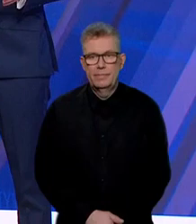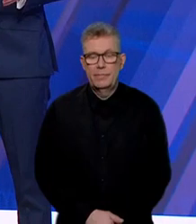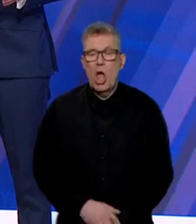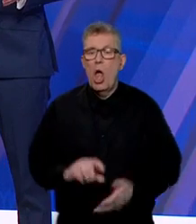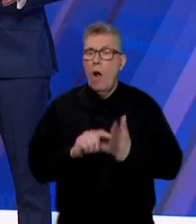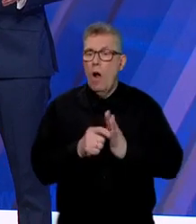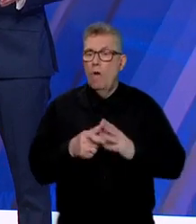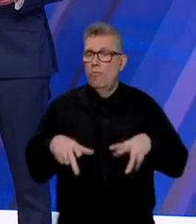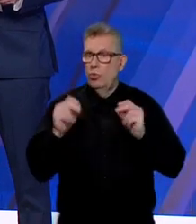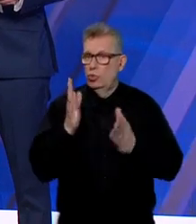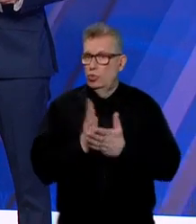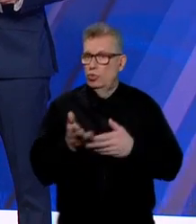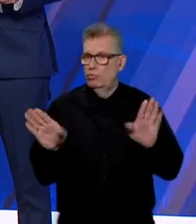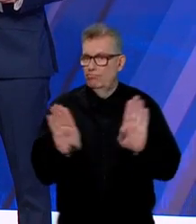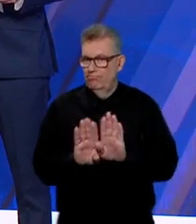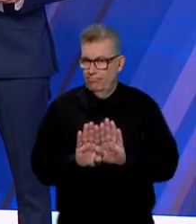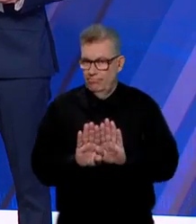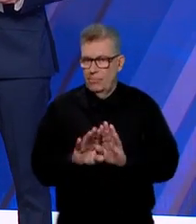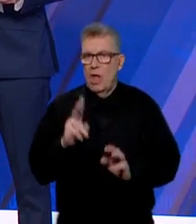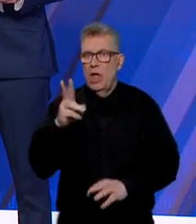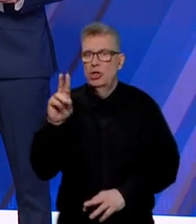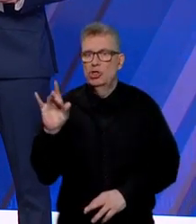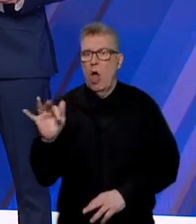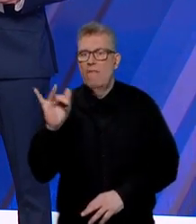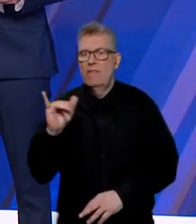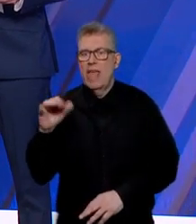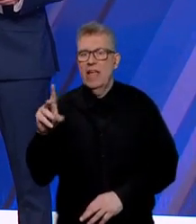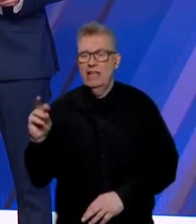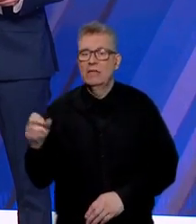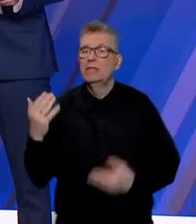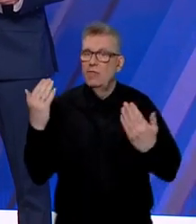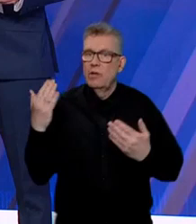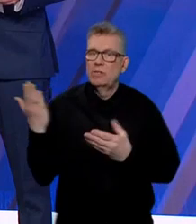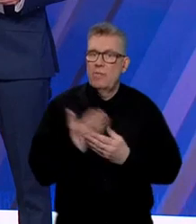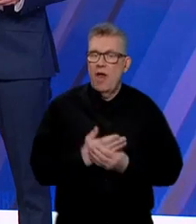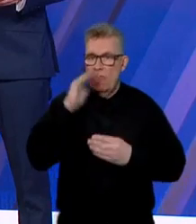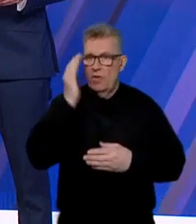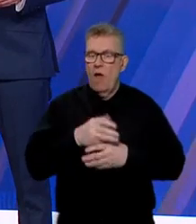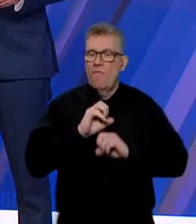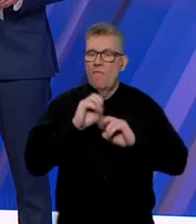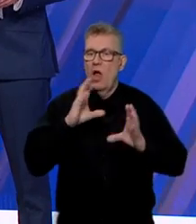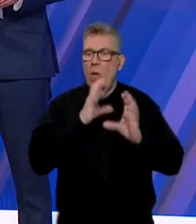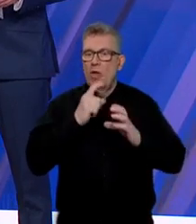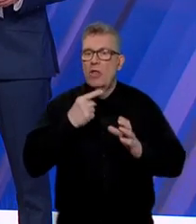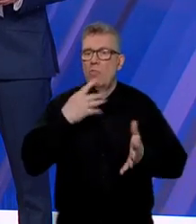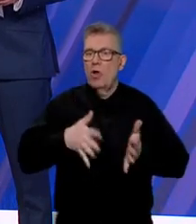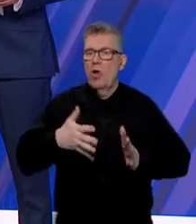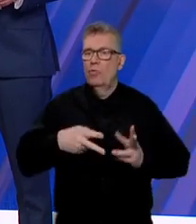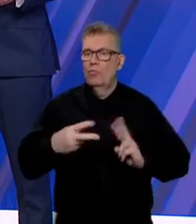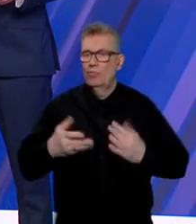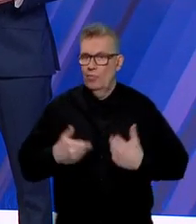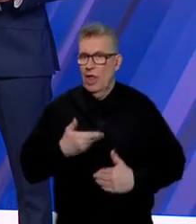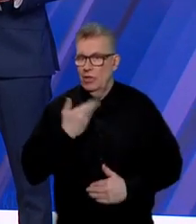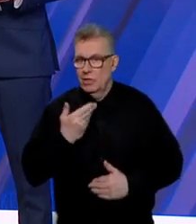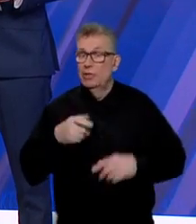Lokale wyborcze są już zamknięte. Krzysztof Jezierski, witam i zapraszam na wieczorne wyborcze wydanie Obiektywu. Na język migowy tłumaczy Krzysztof Cis.